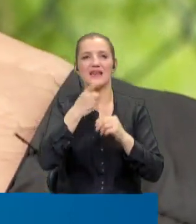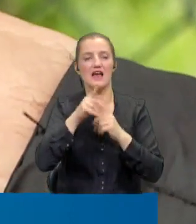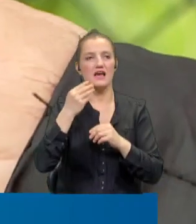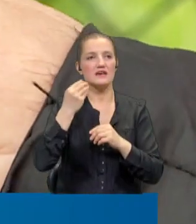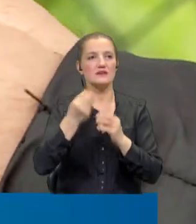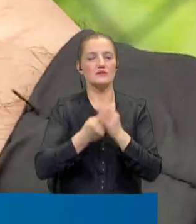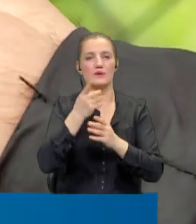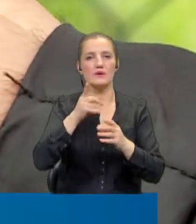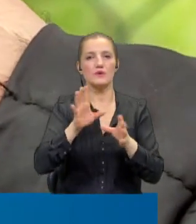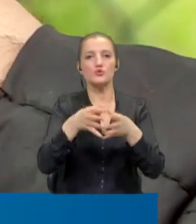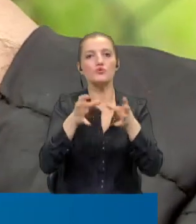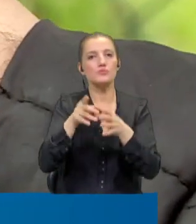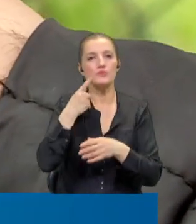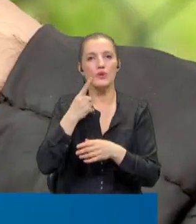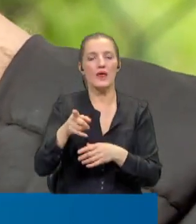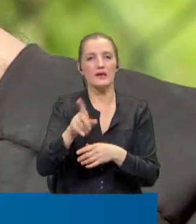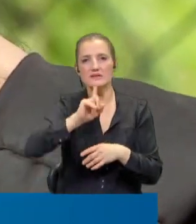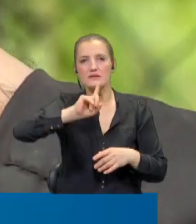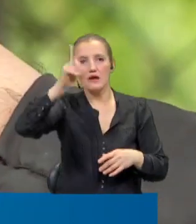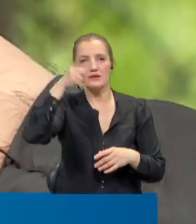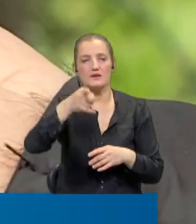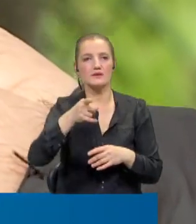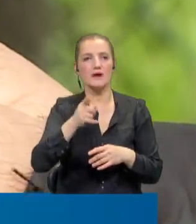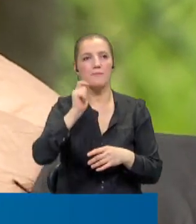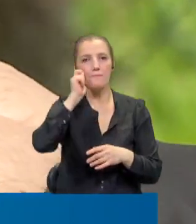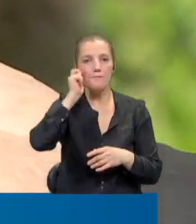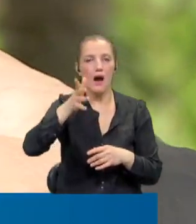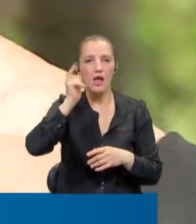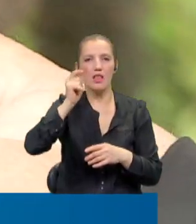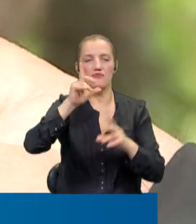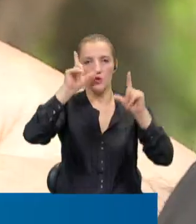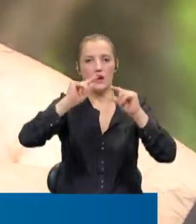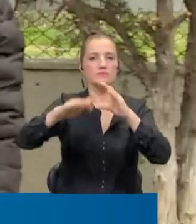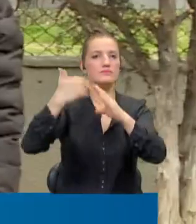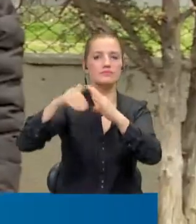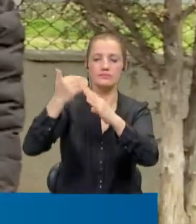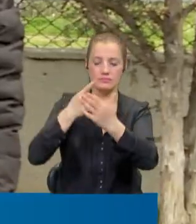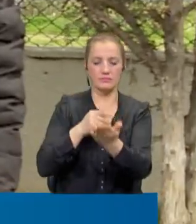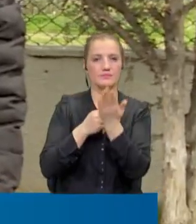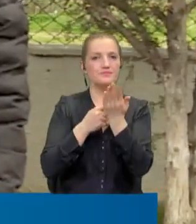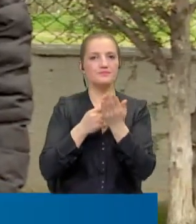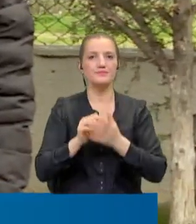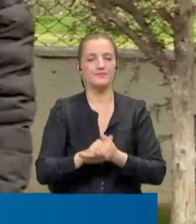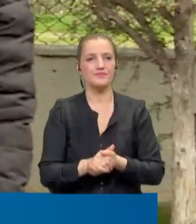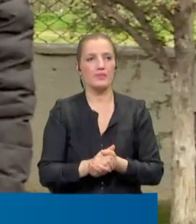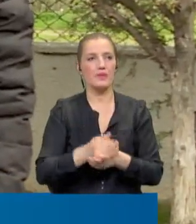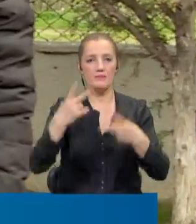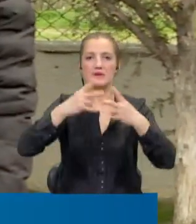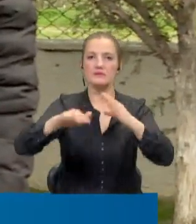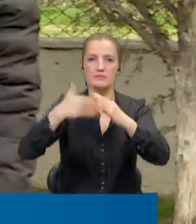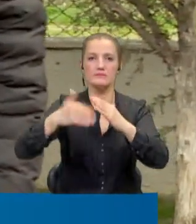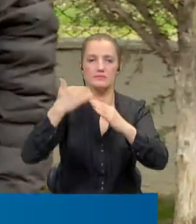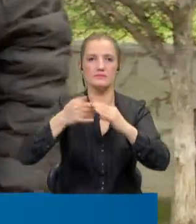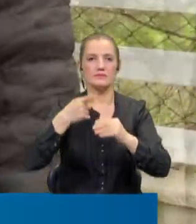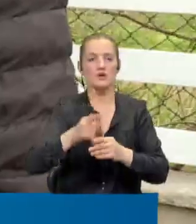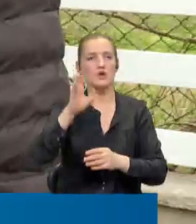uyandım telefonumu açtım gruplardan sadece Pahalı olan fotoğrafları yansıdı Telefonlarımıza ne geliyor hala